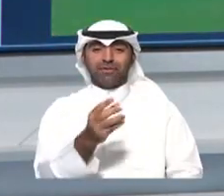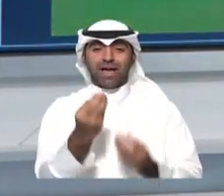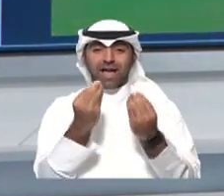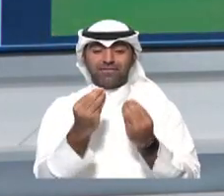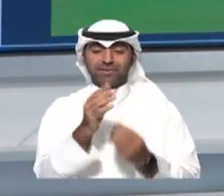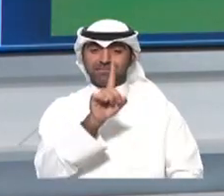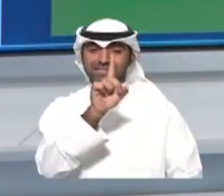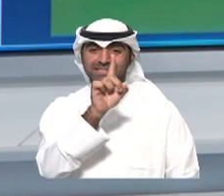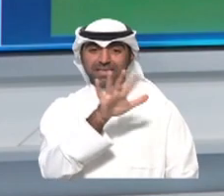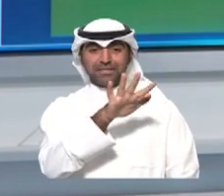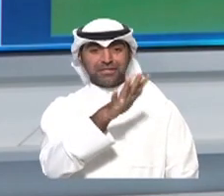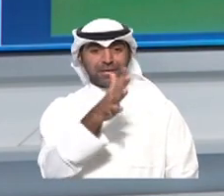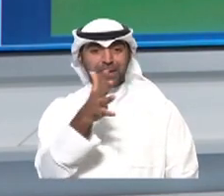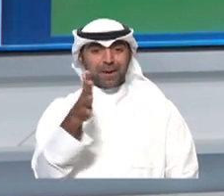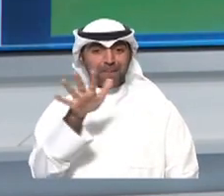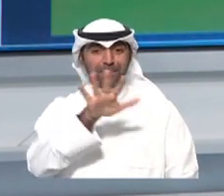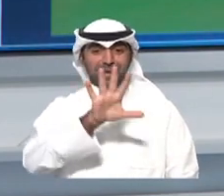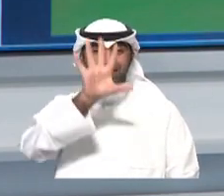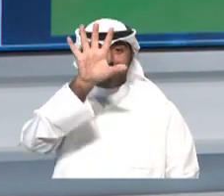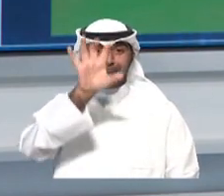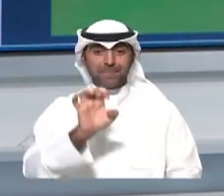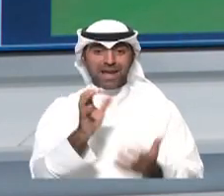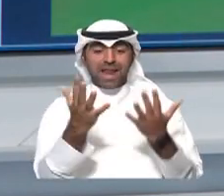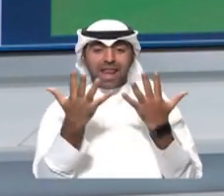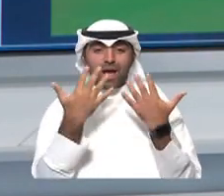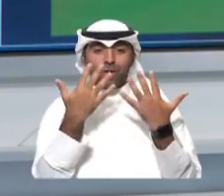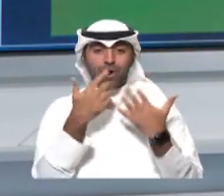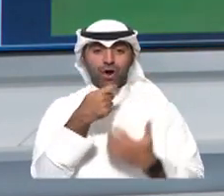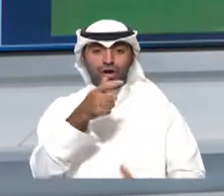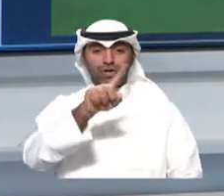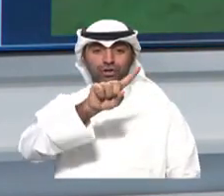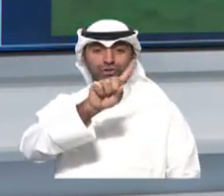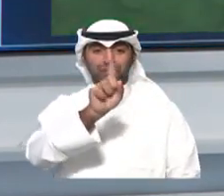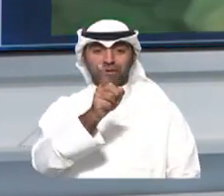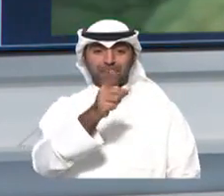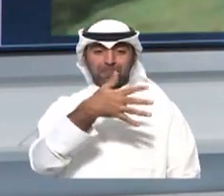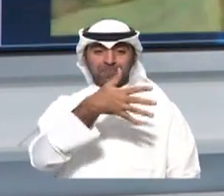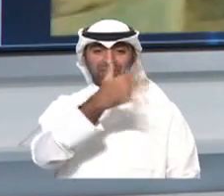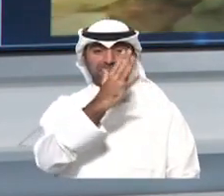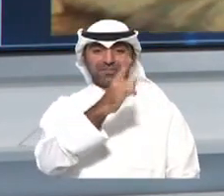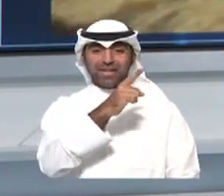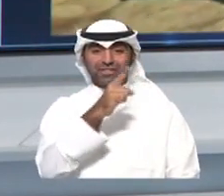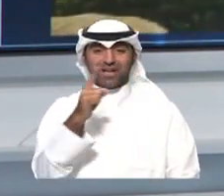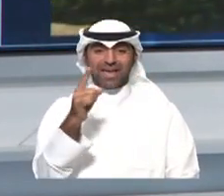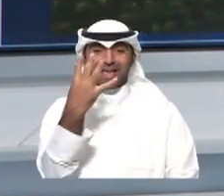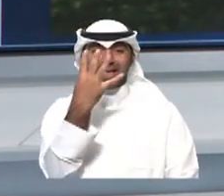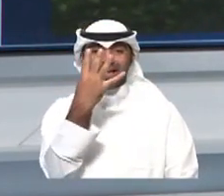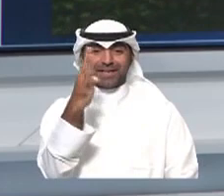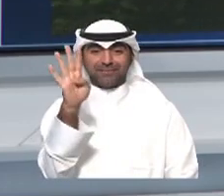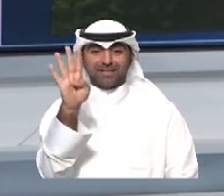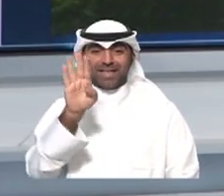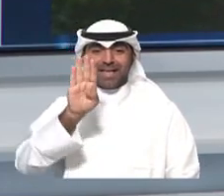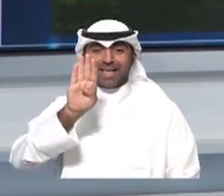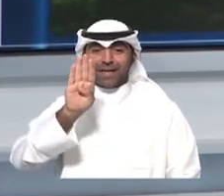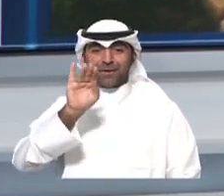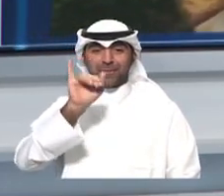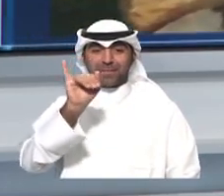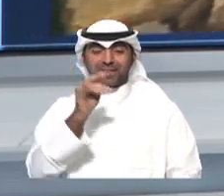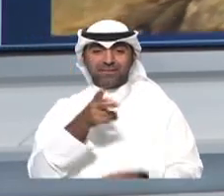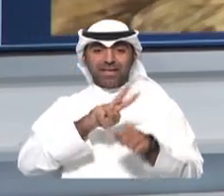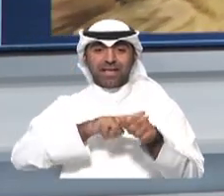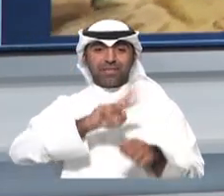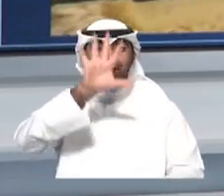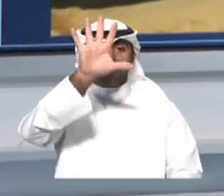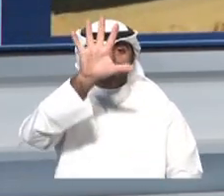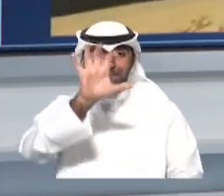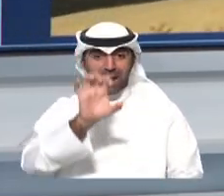خلال هذا اليوم. نهارا قد تصل ما بين 15 إلى 40 كيلومتر في الساعة، ومساء قد تصل ما بين 15 إلى 50